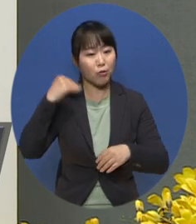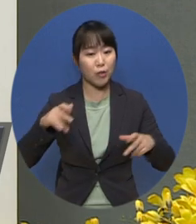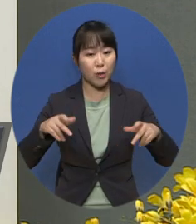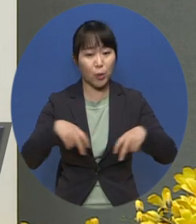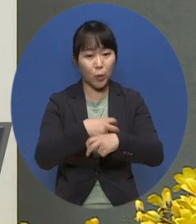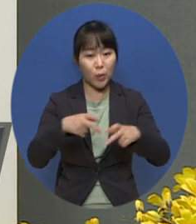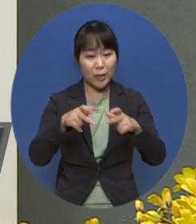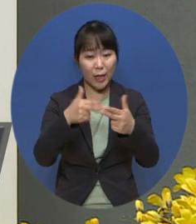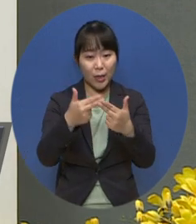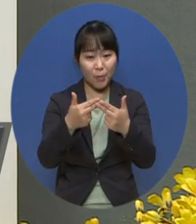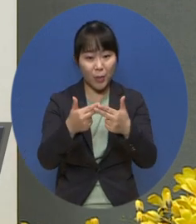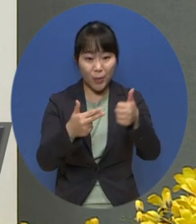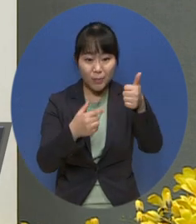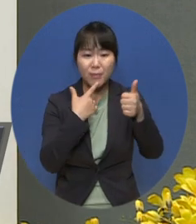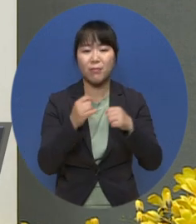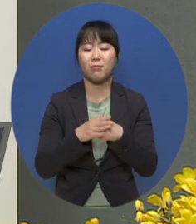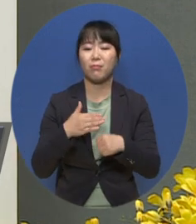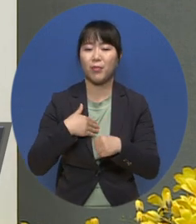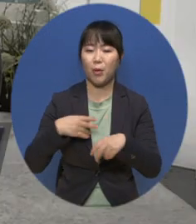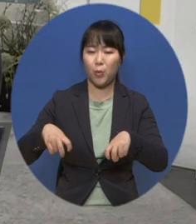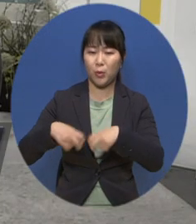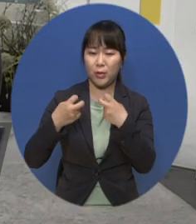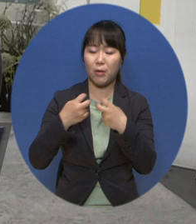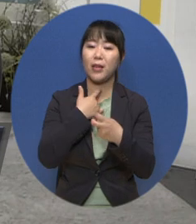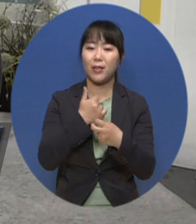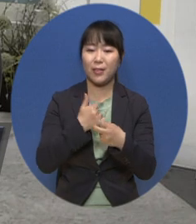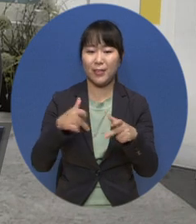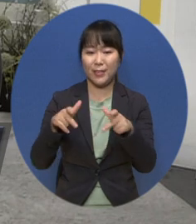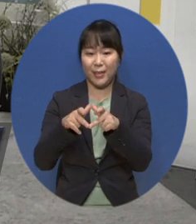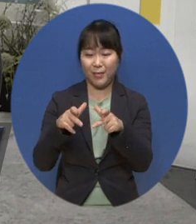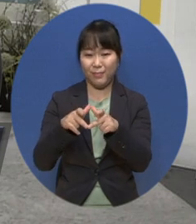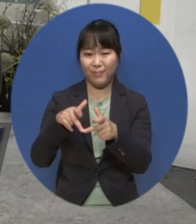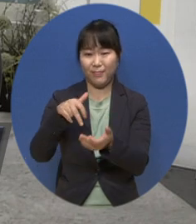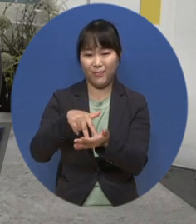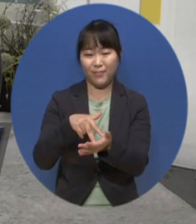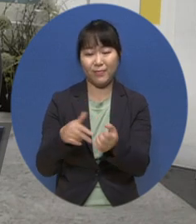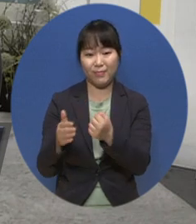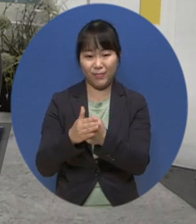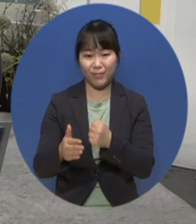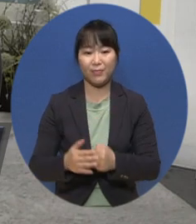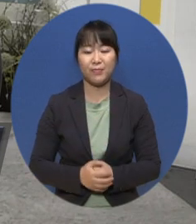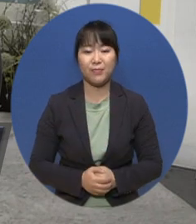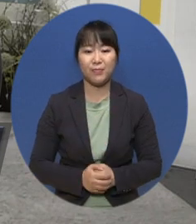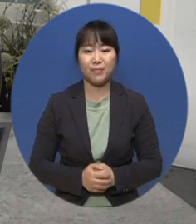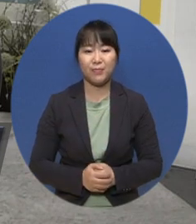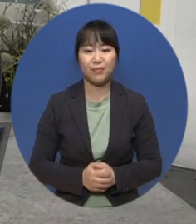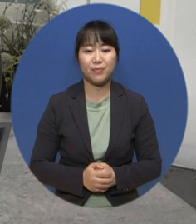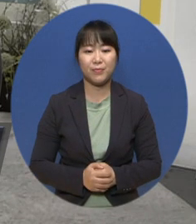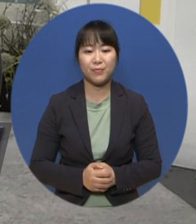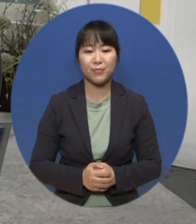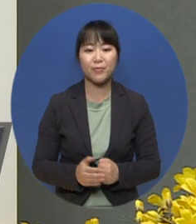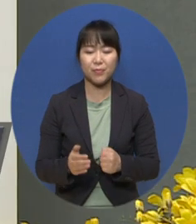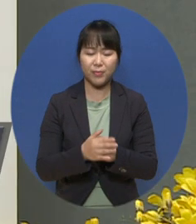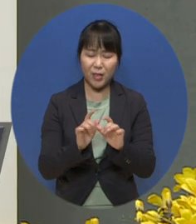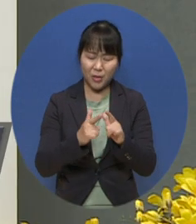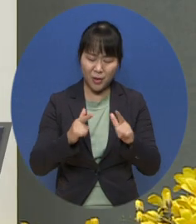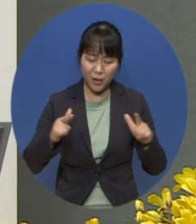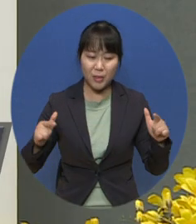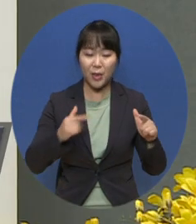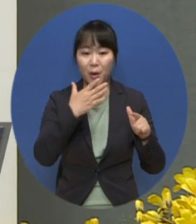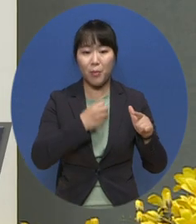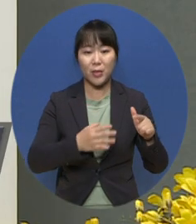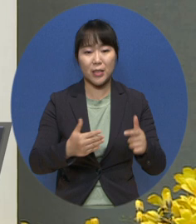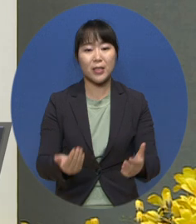회장이 어떻게 제약 교통사고를 당한 멋짱 터 통 사고당 4세에 예 그래서 이제 그런 여러가지